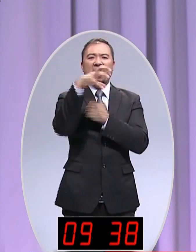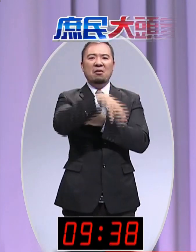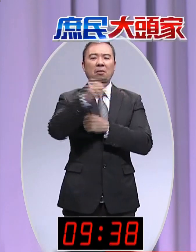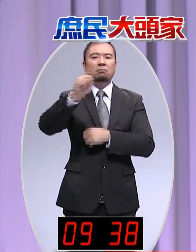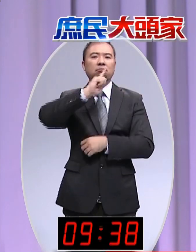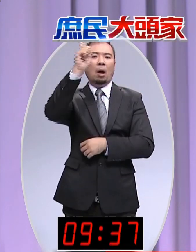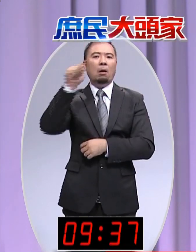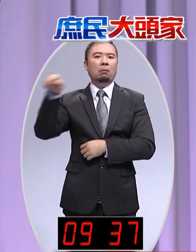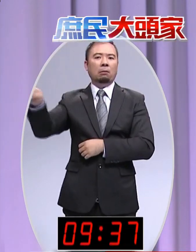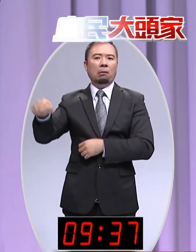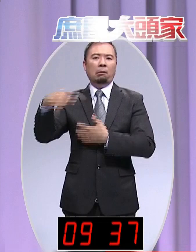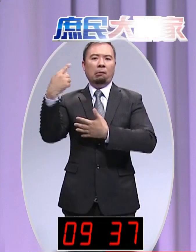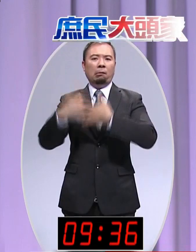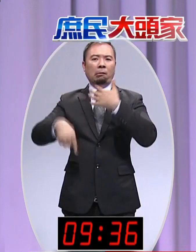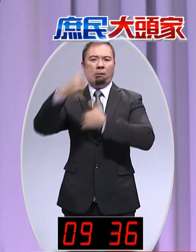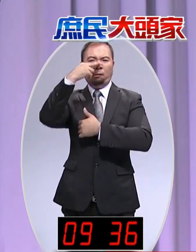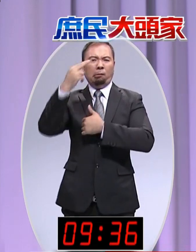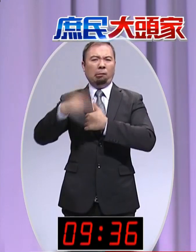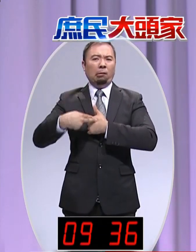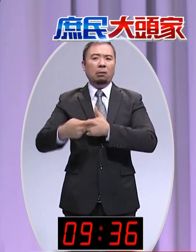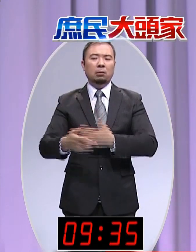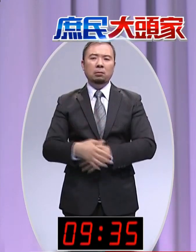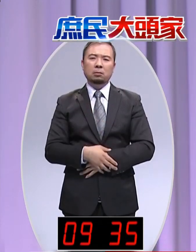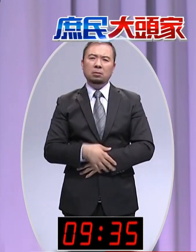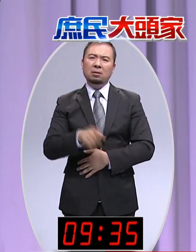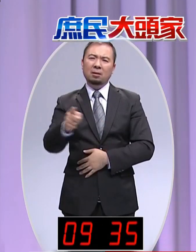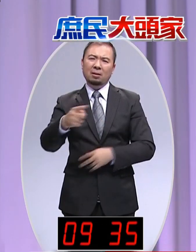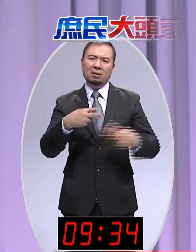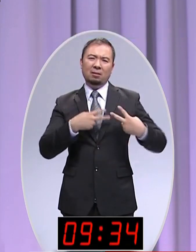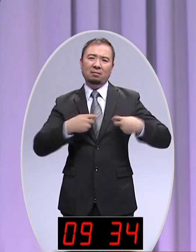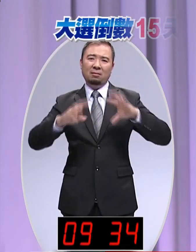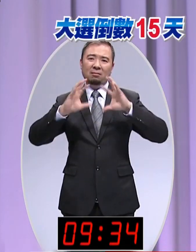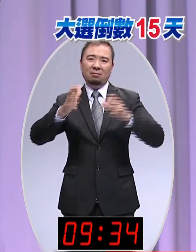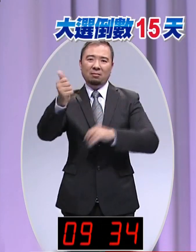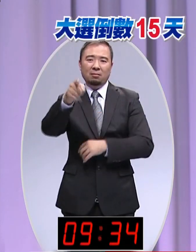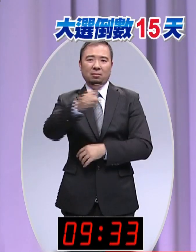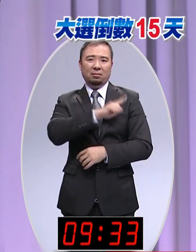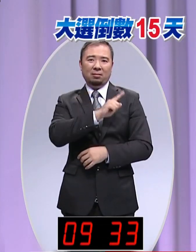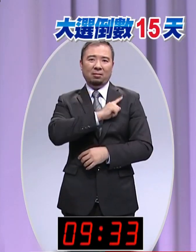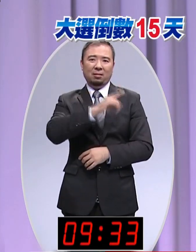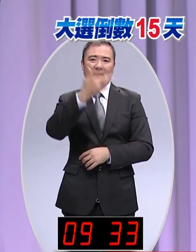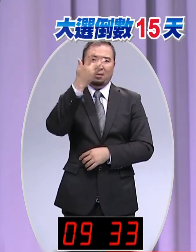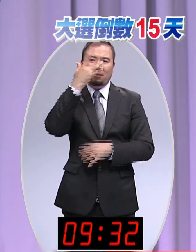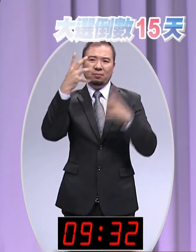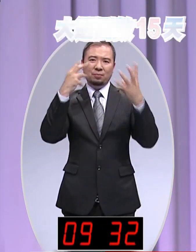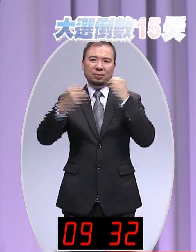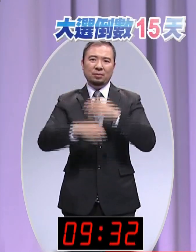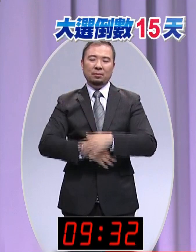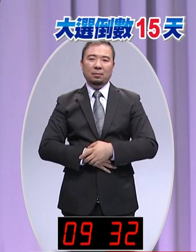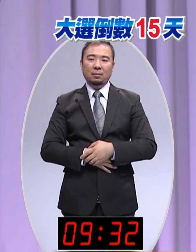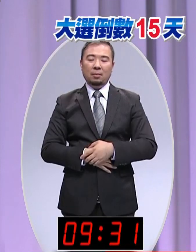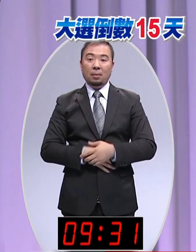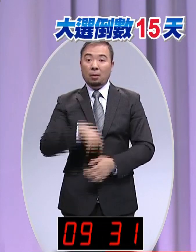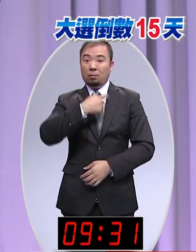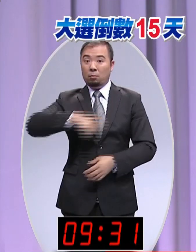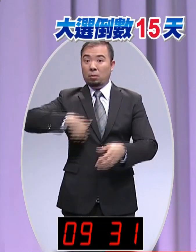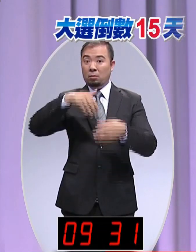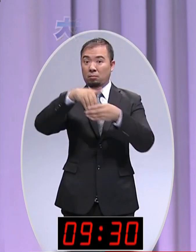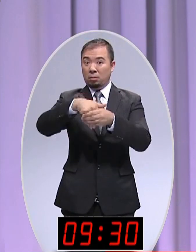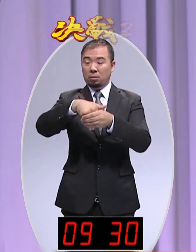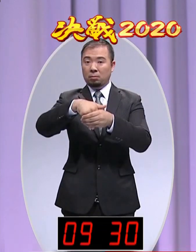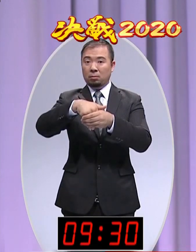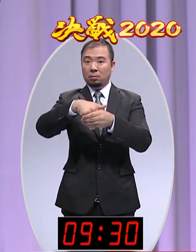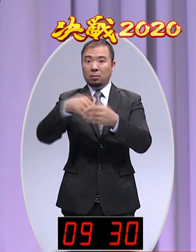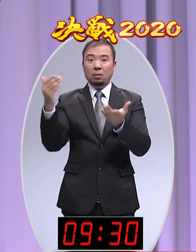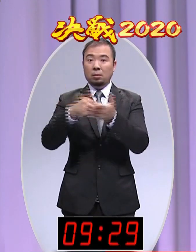害罪。我们蔡英文总统可能搞不清楚吧，从这场选战以来，我从来没有看到你像今